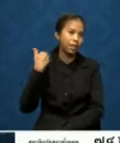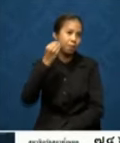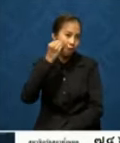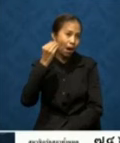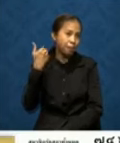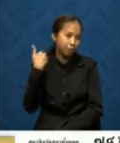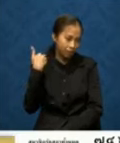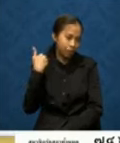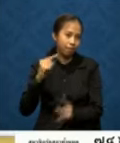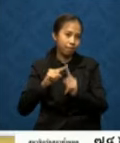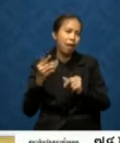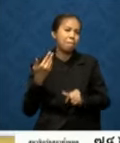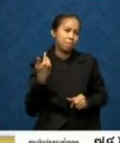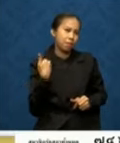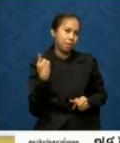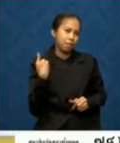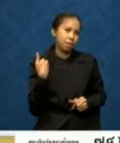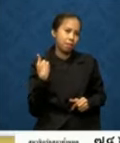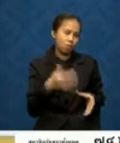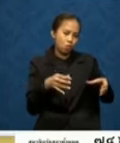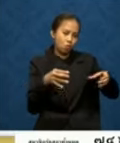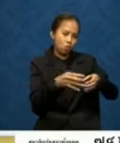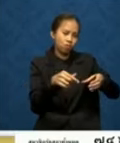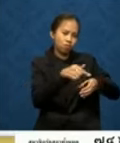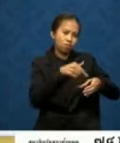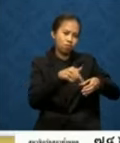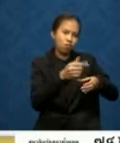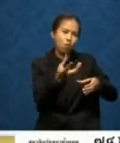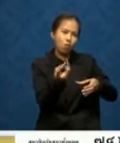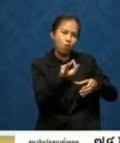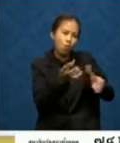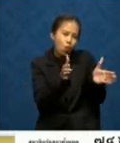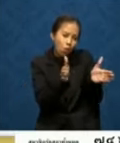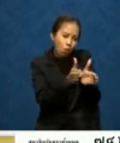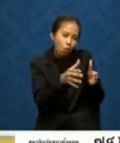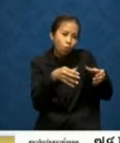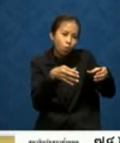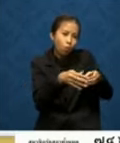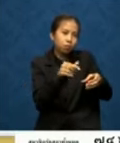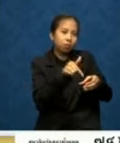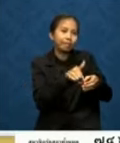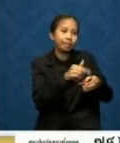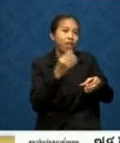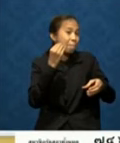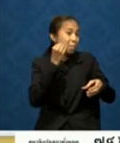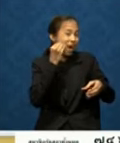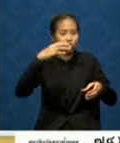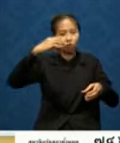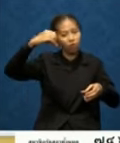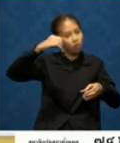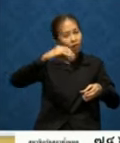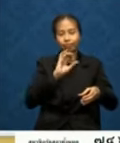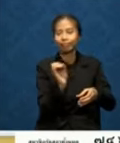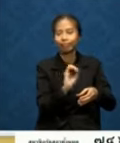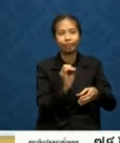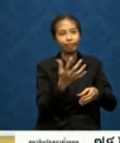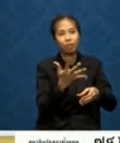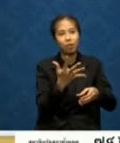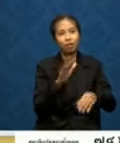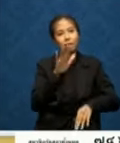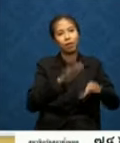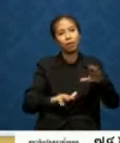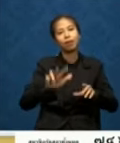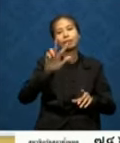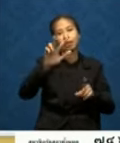่มันคนอยู่กลุ่มหนึ่ครับเขาเรือกกุ่มน้อยครันประทานไม่มีไฟฟ้าใช้ครับแค่ 3%